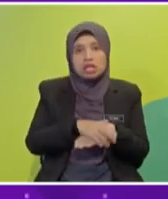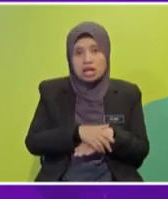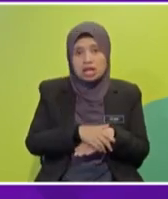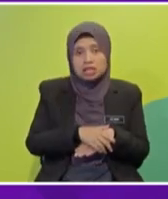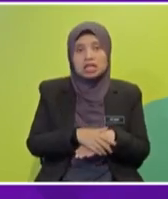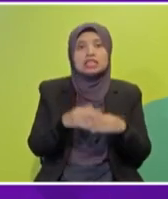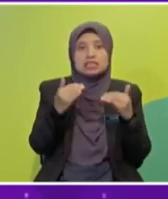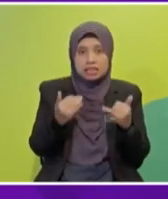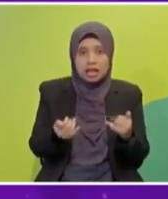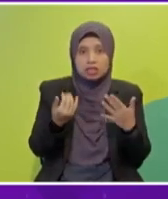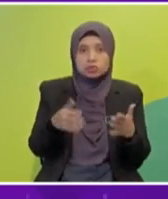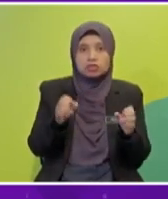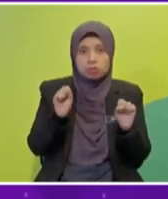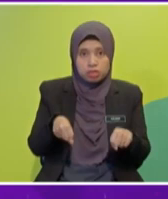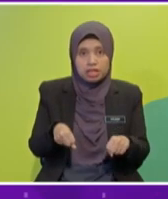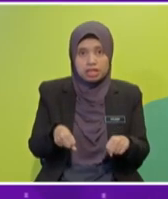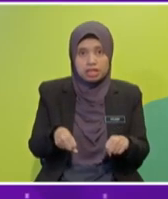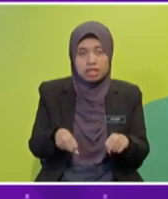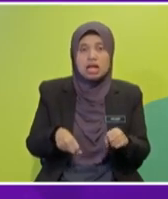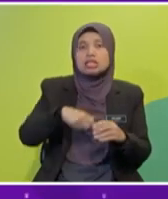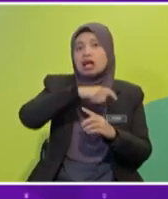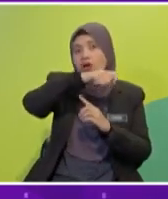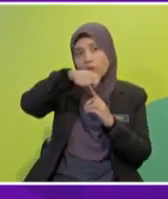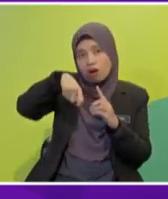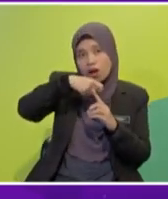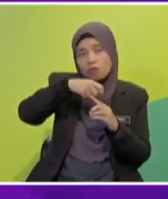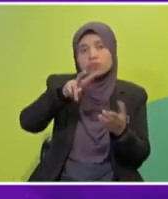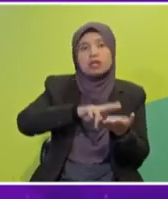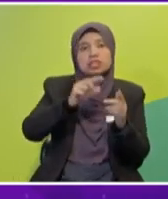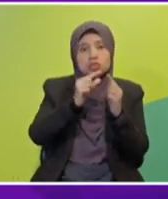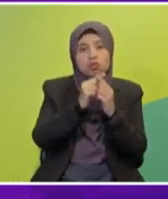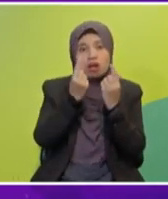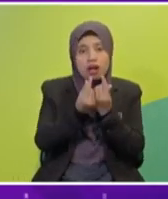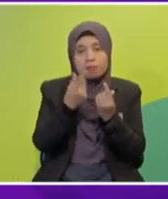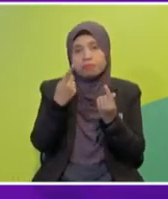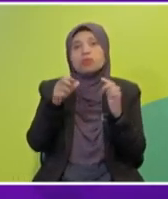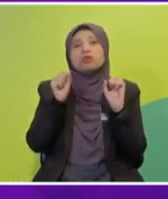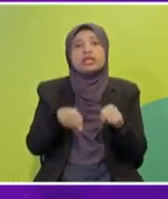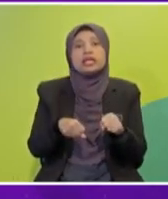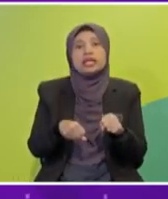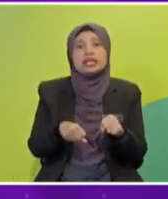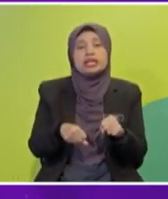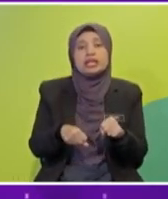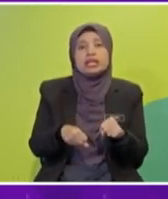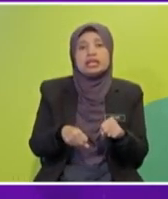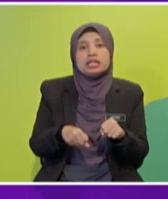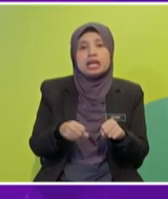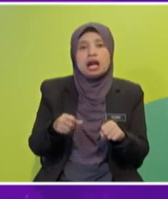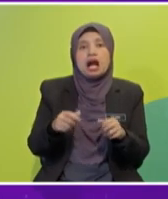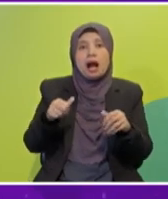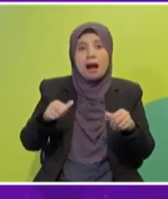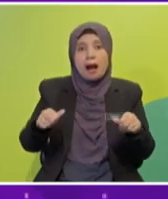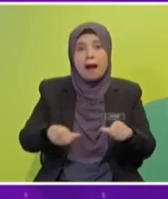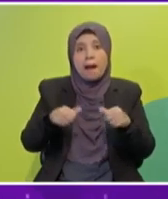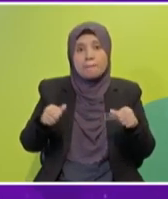kita solat, tawaf dan menyentuh Al-Quran, membaca Al-Quran. Okey, boleh faham? Dan amal ibadah kita